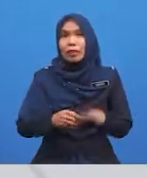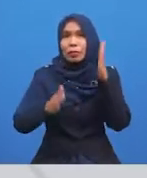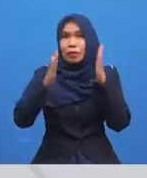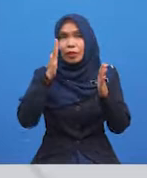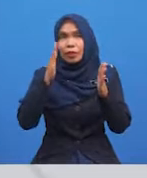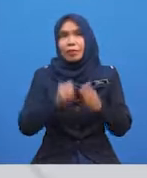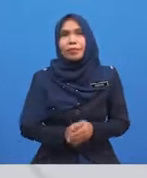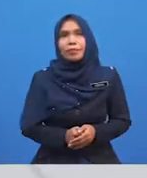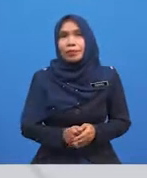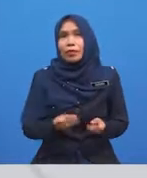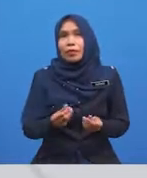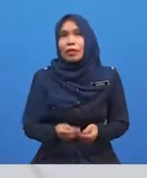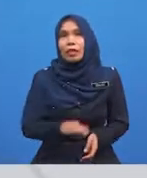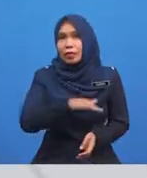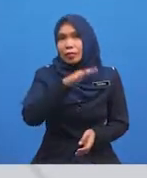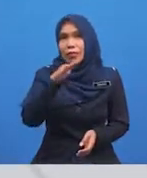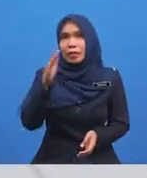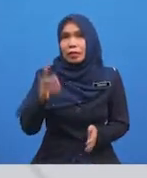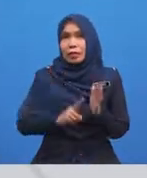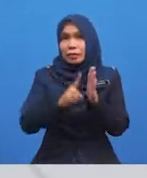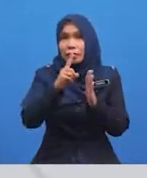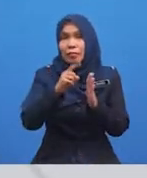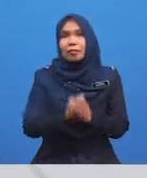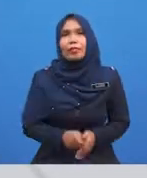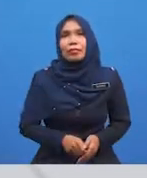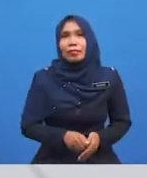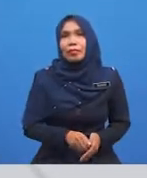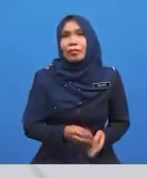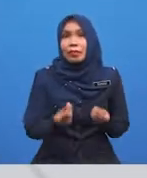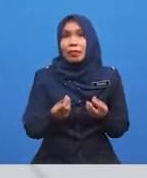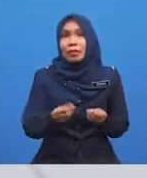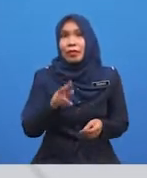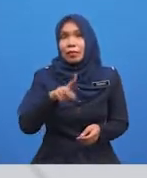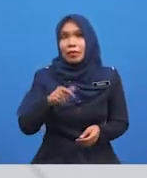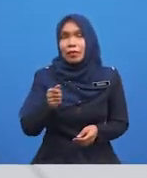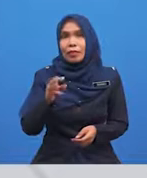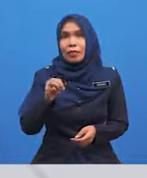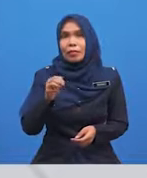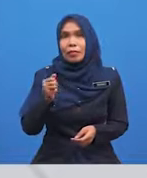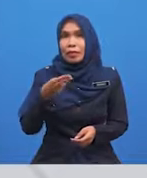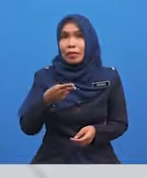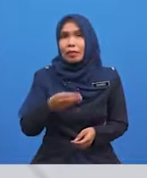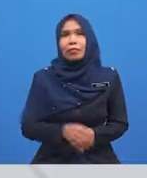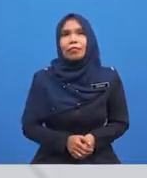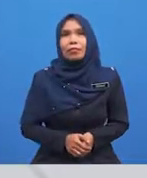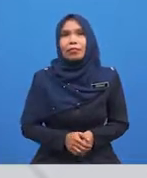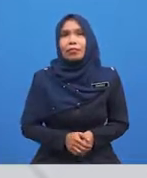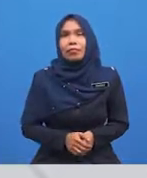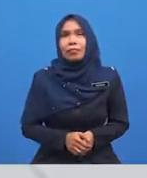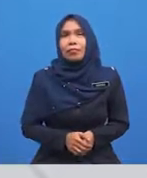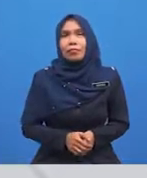tinggi, tanah pamah, pinggir laut dan saliran. Murid-murid telah mendapat gambaran awal